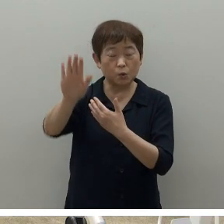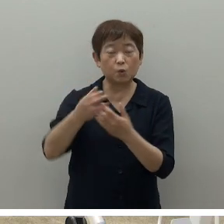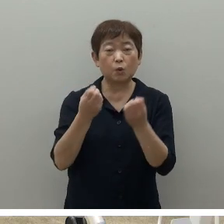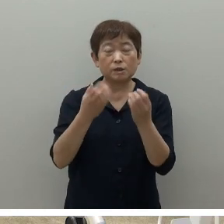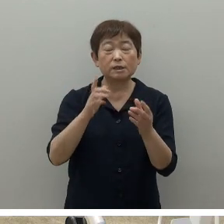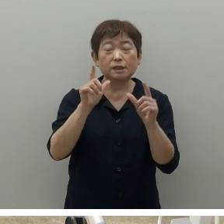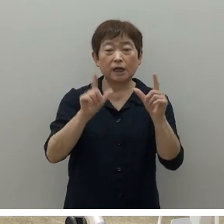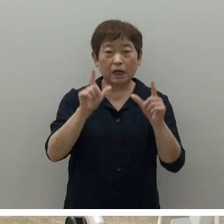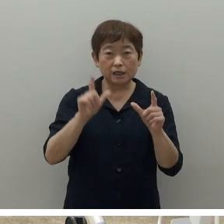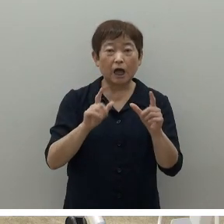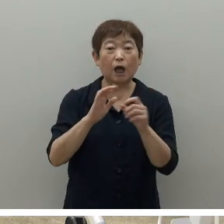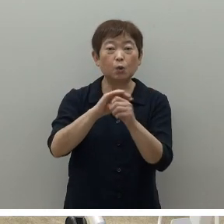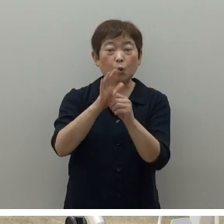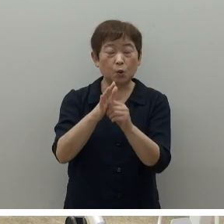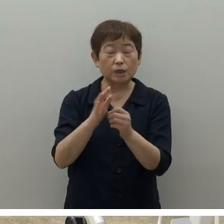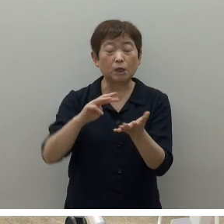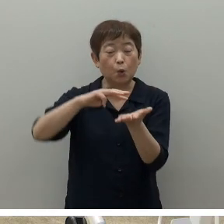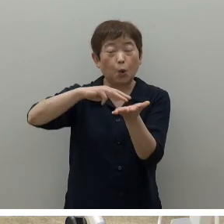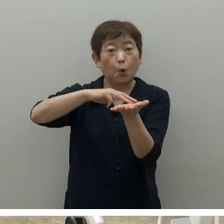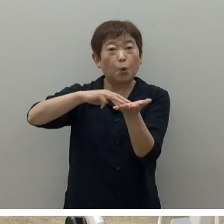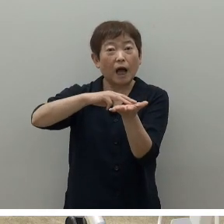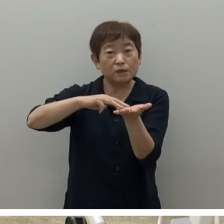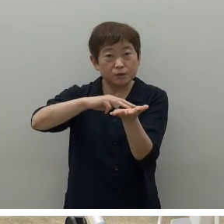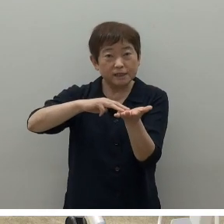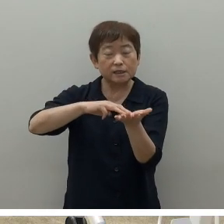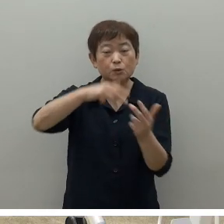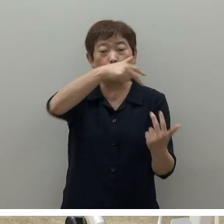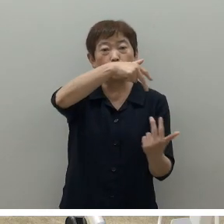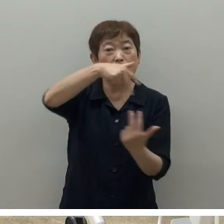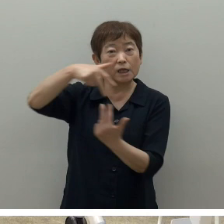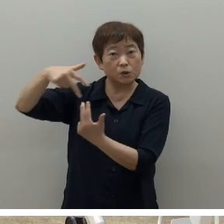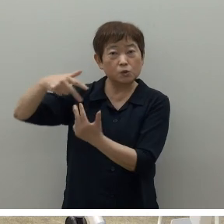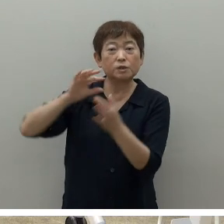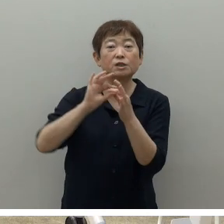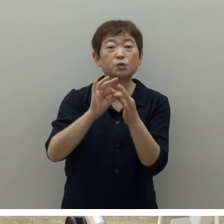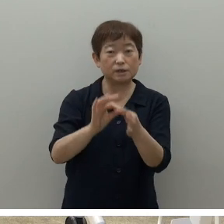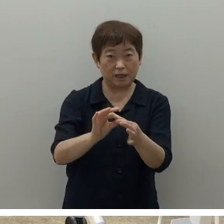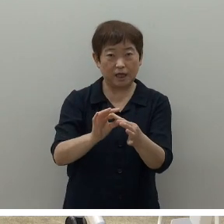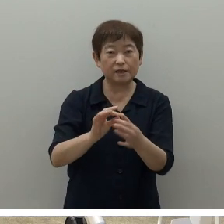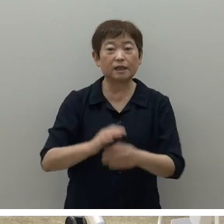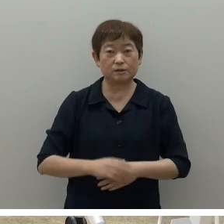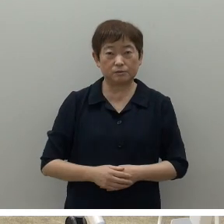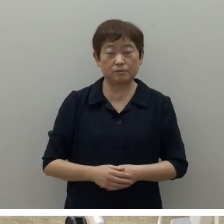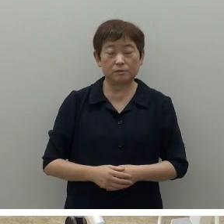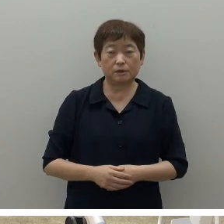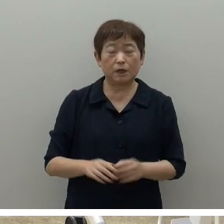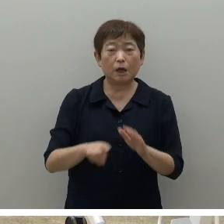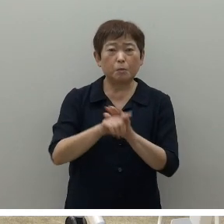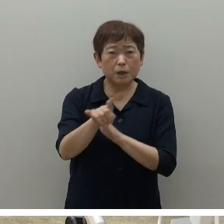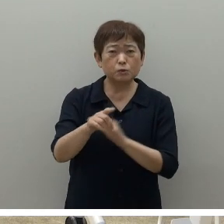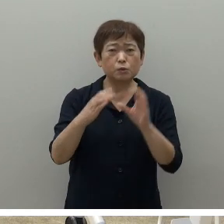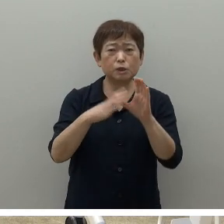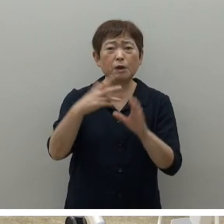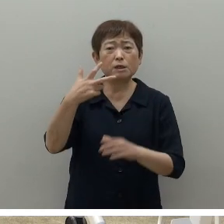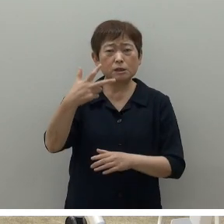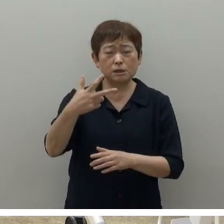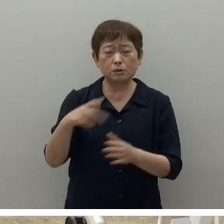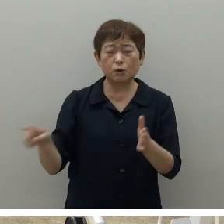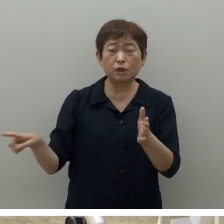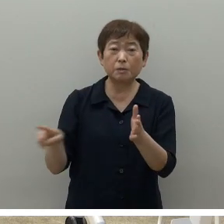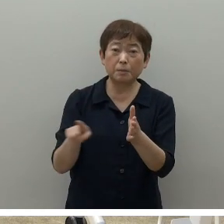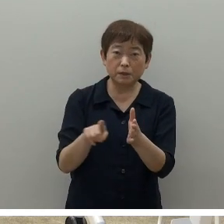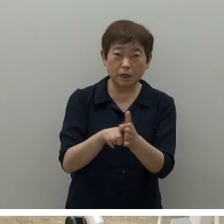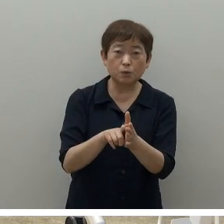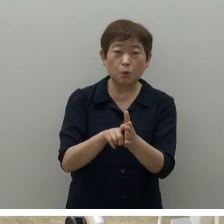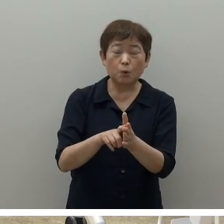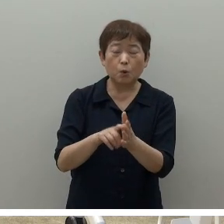今後の新型コロナウイルスワクチン接種スケジュールについてであります。まず本市におけるこ